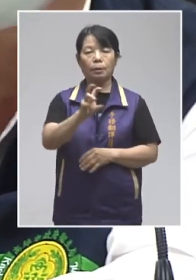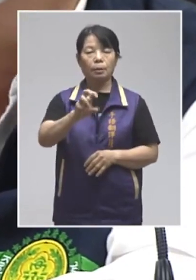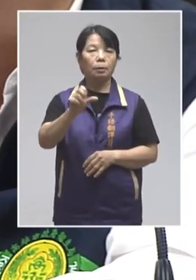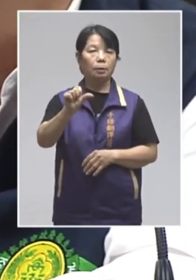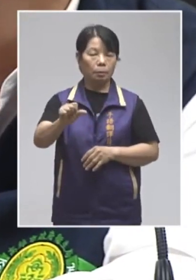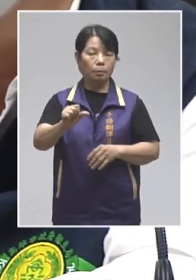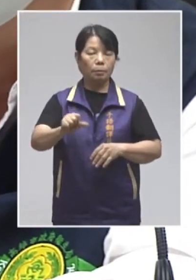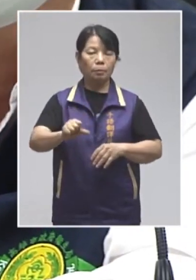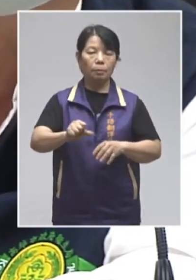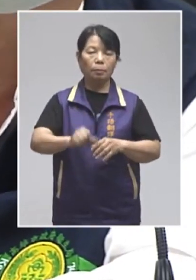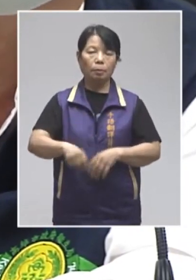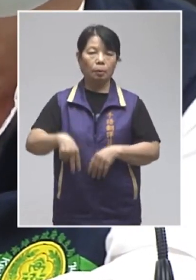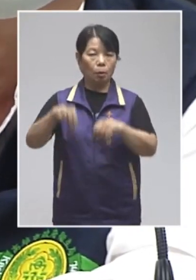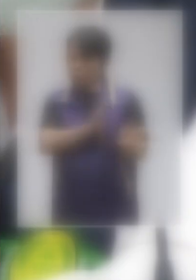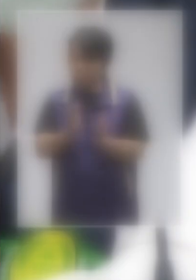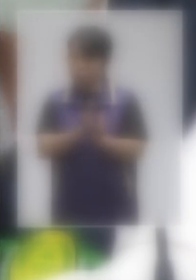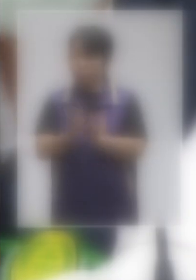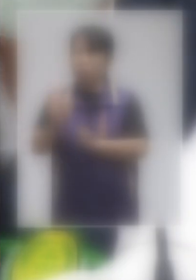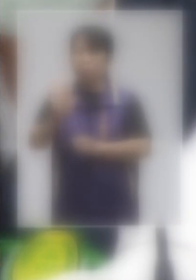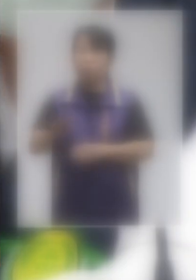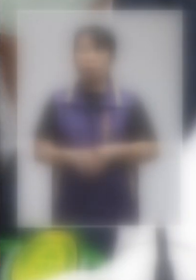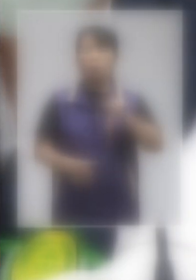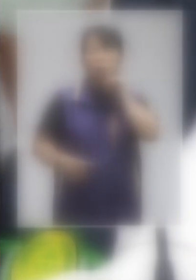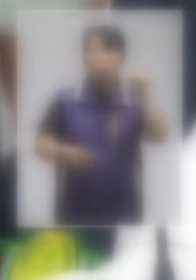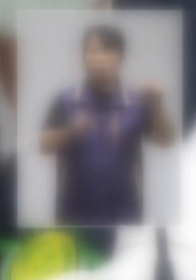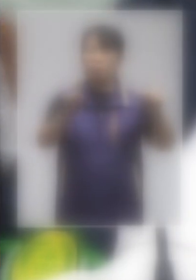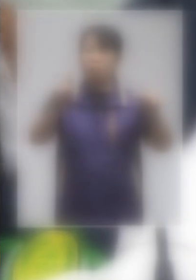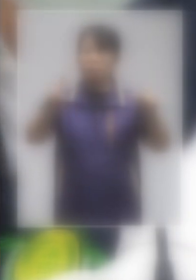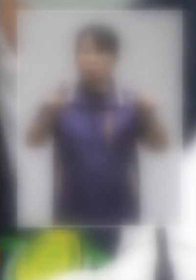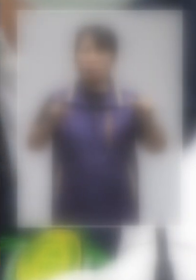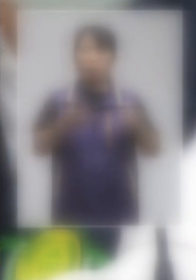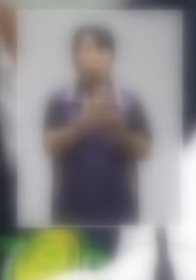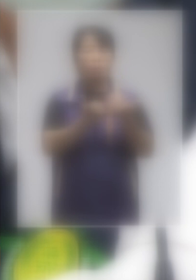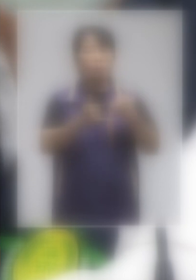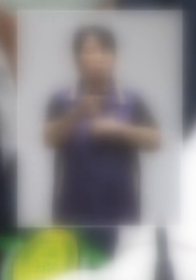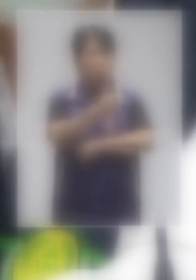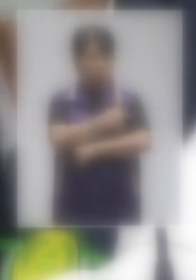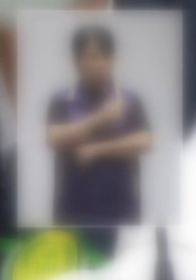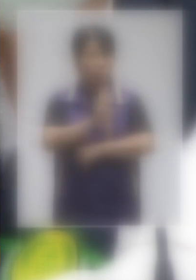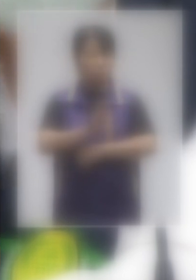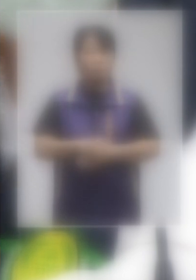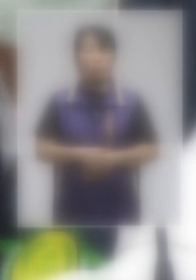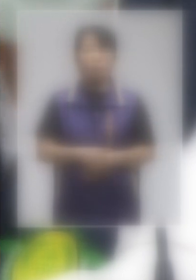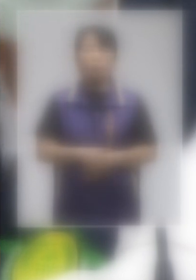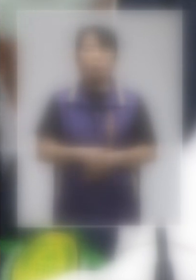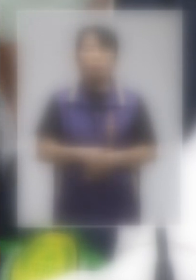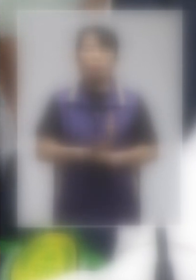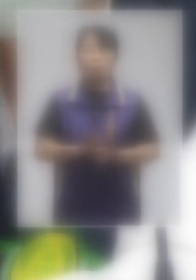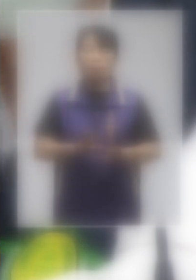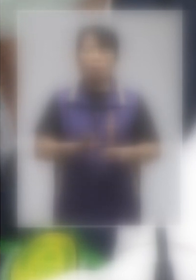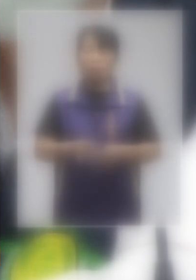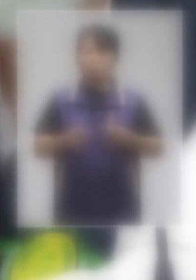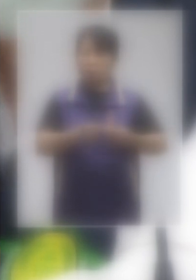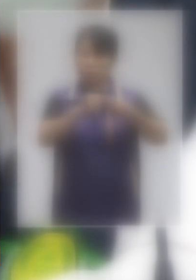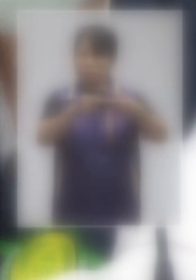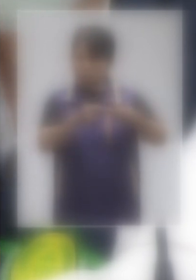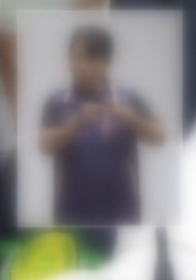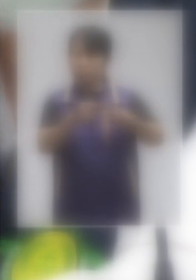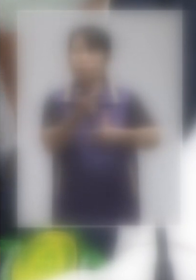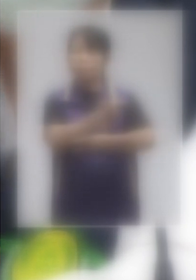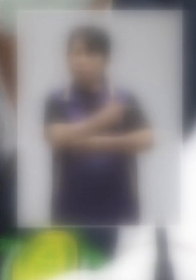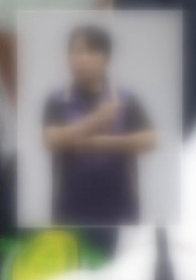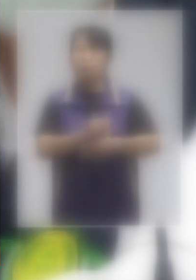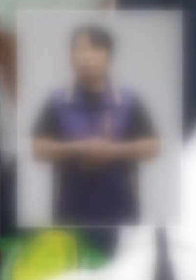可以提前透过诊所预约。 5岁到11岁儿童基础剂型，那它是一个儿童剂型，第一剂第二剂，